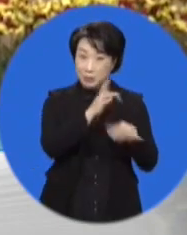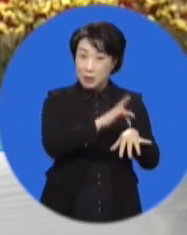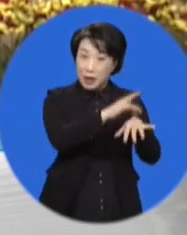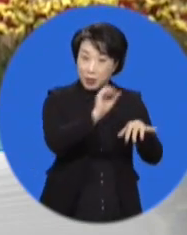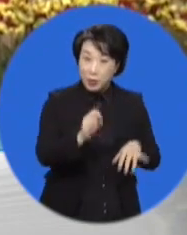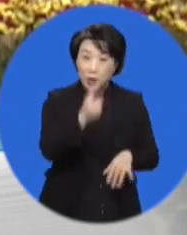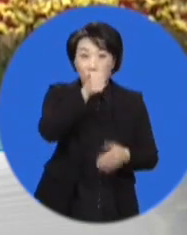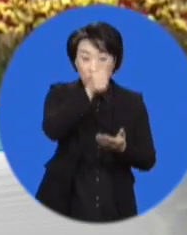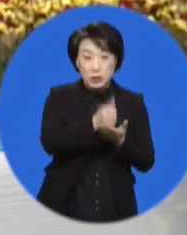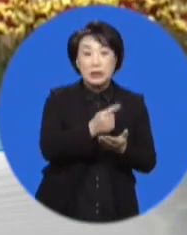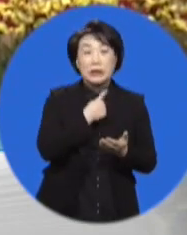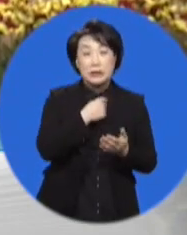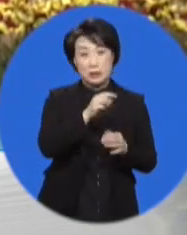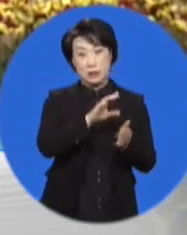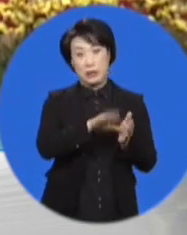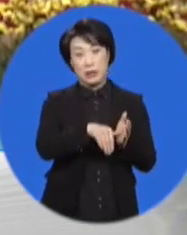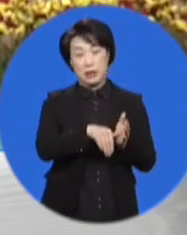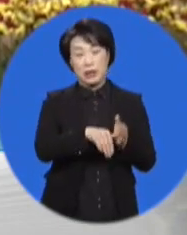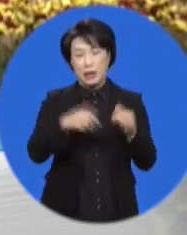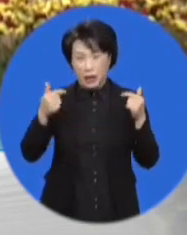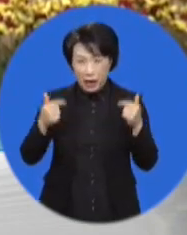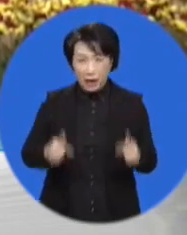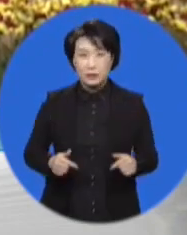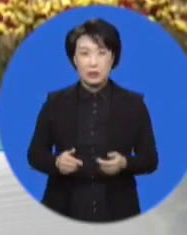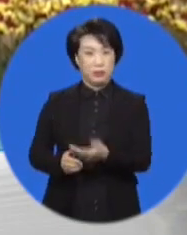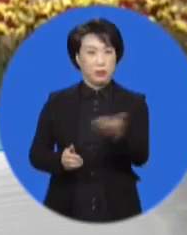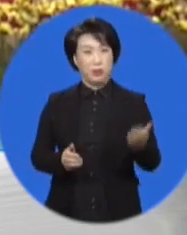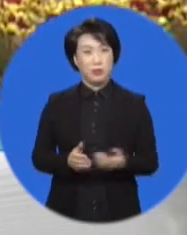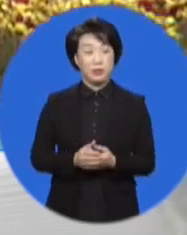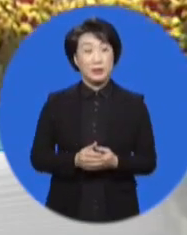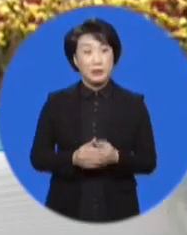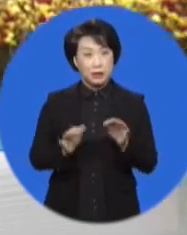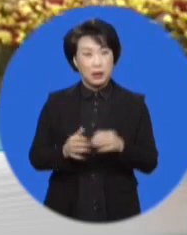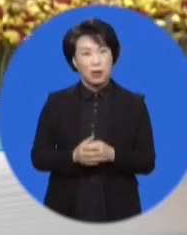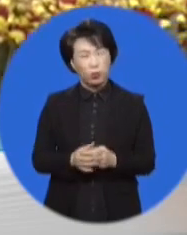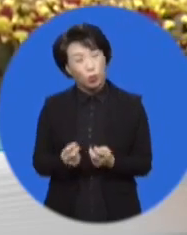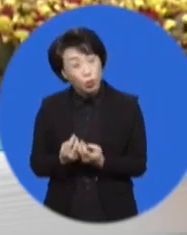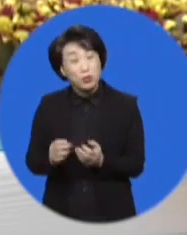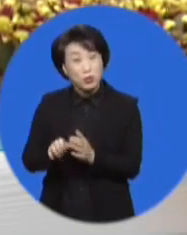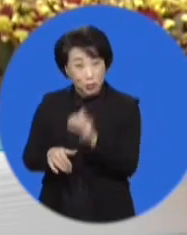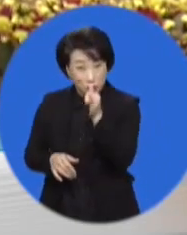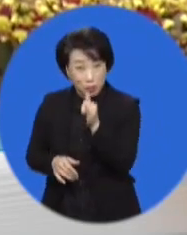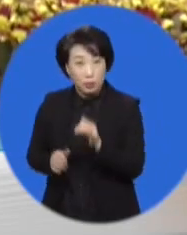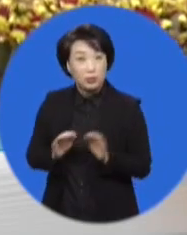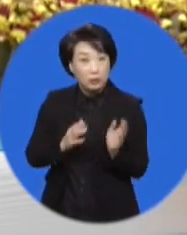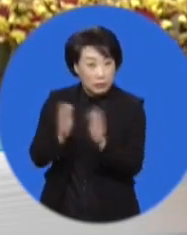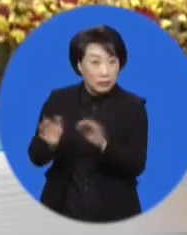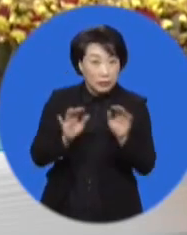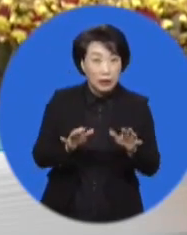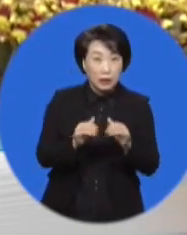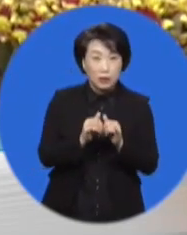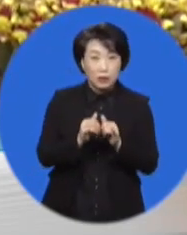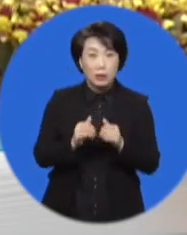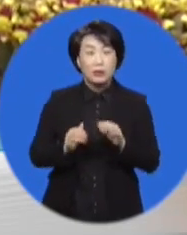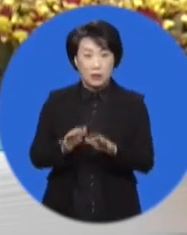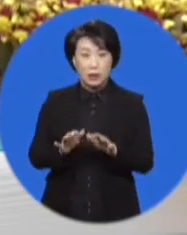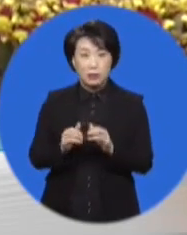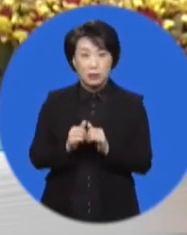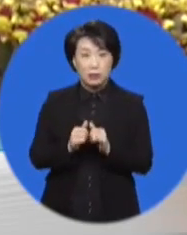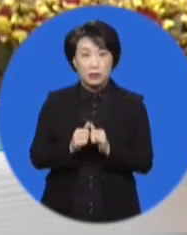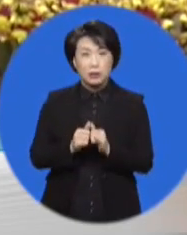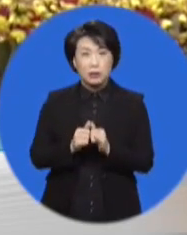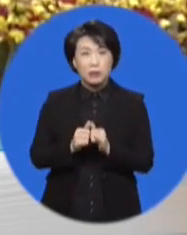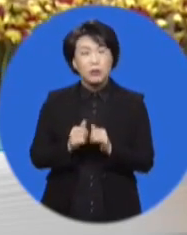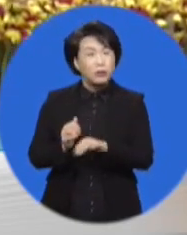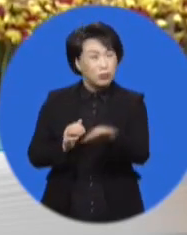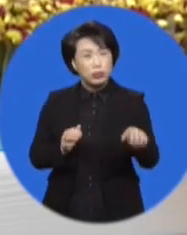마귀로부터 죄를 범할 때 항상 보면 물론 부득이할 때도 있어. 사람이 부득인